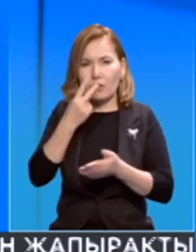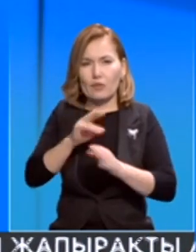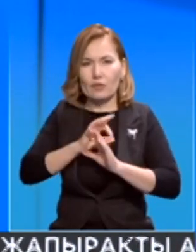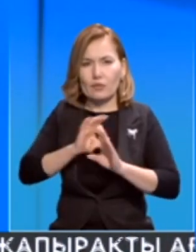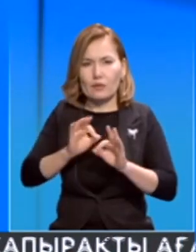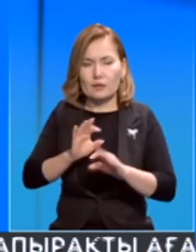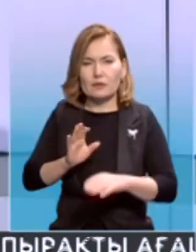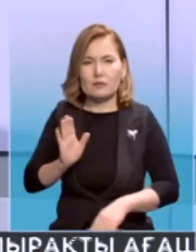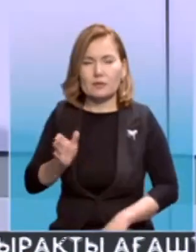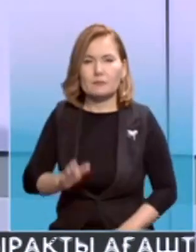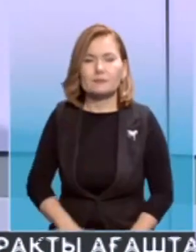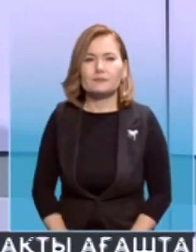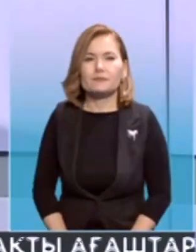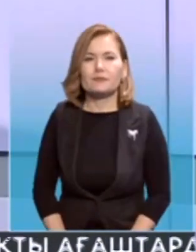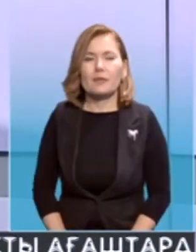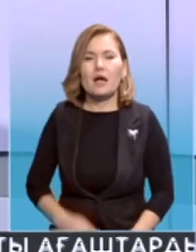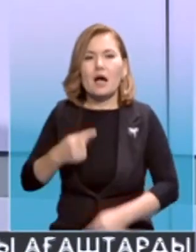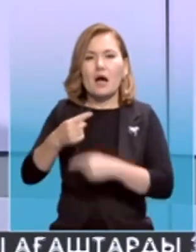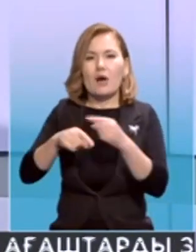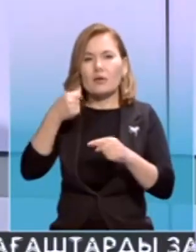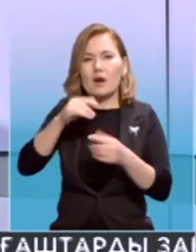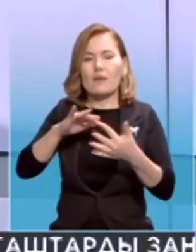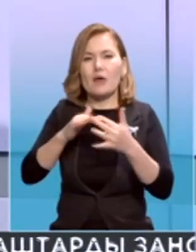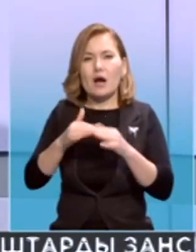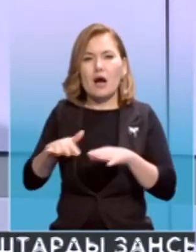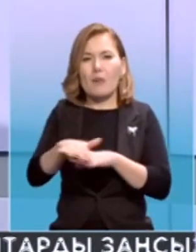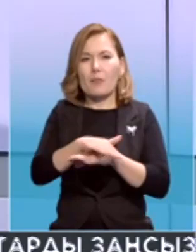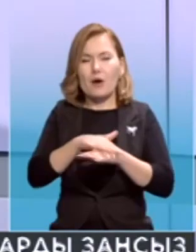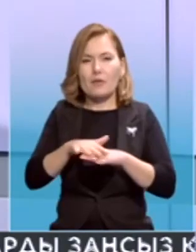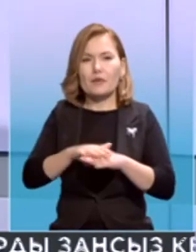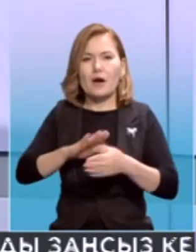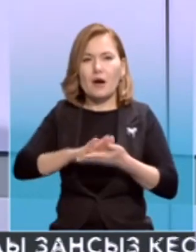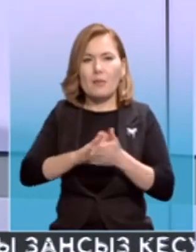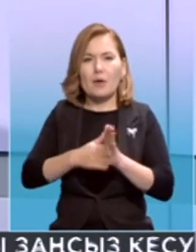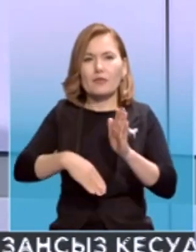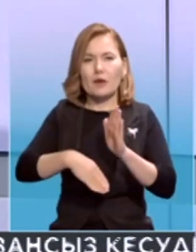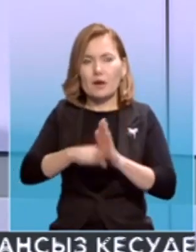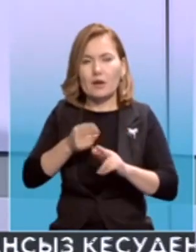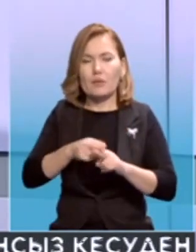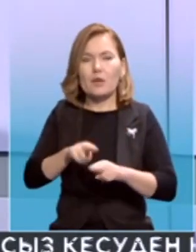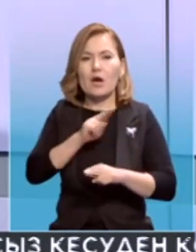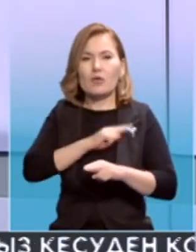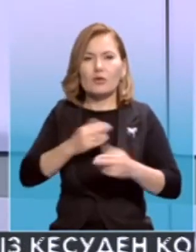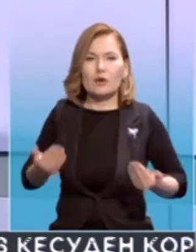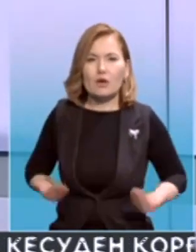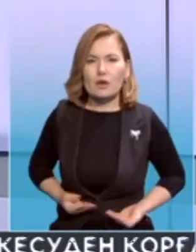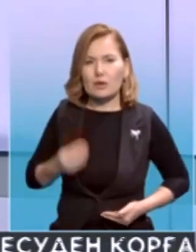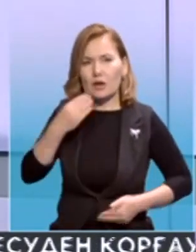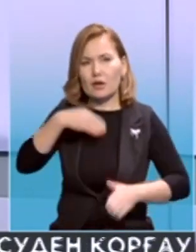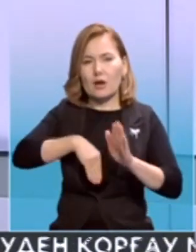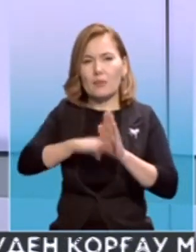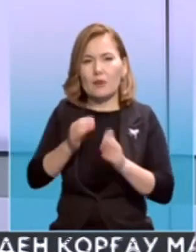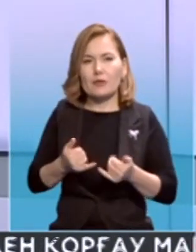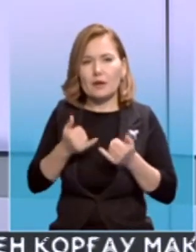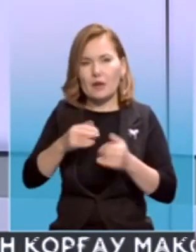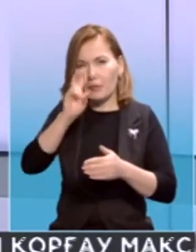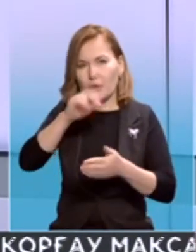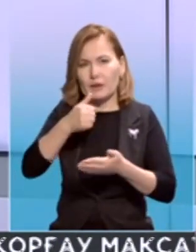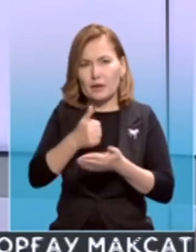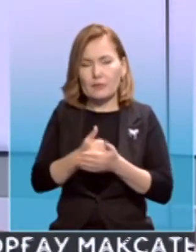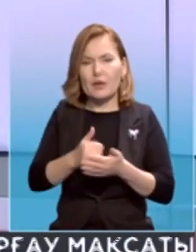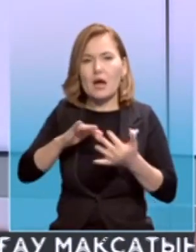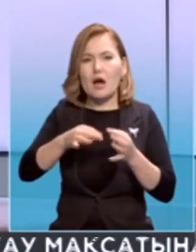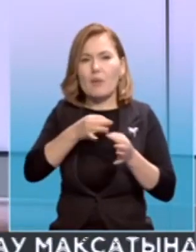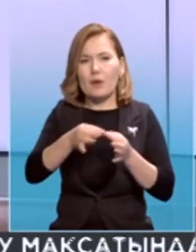Көріңіздер. Келесі жыл ауыл тұрғындарының әл-ауқатын арттыруға және тұрмыс сапасын жақсартуға арналады. Мемлекет басшысы